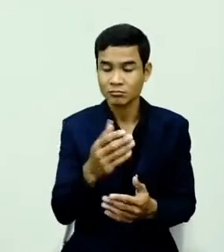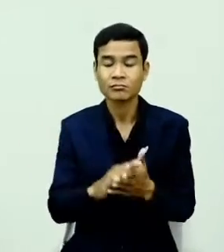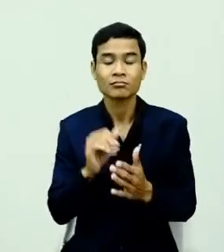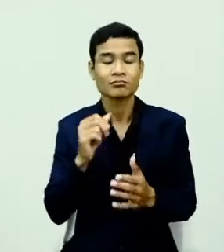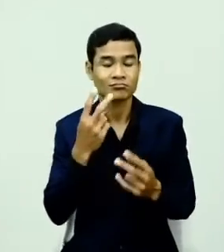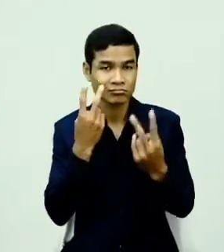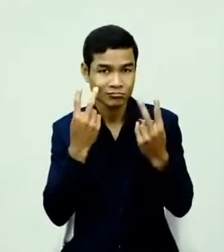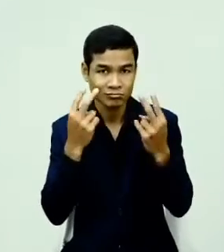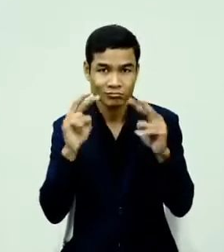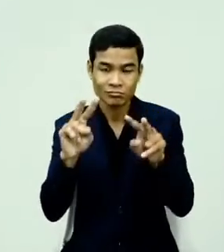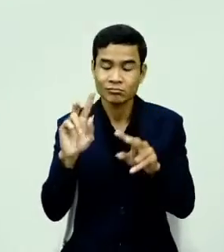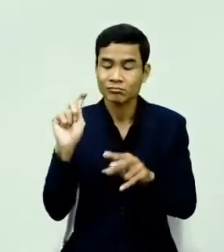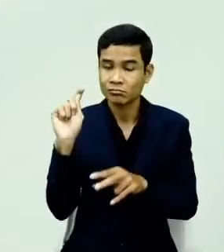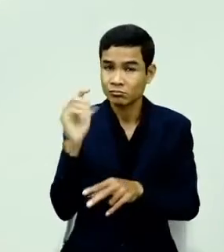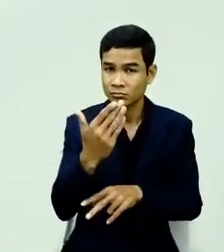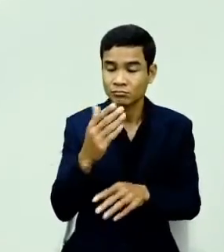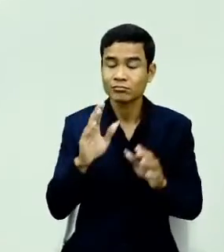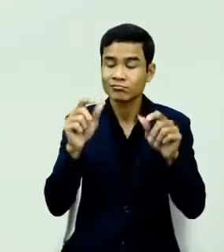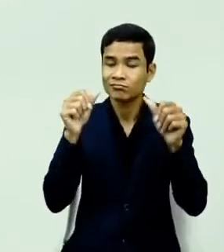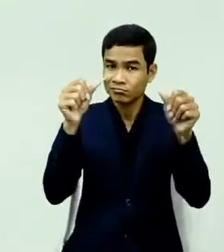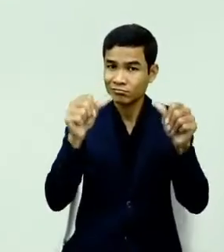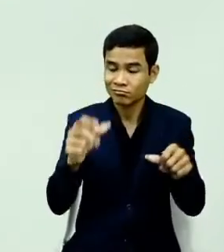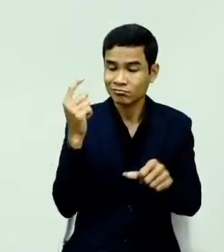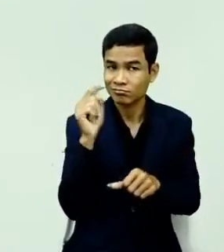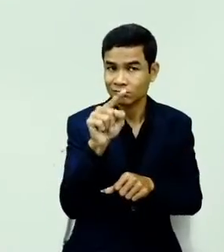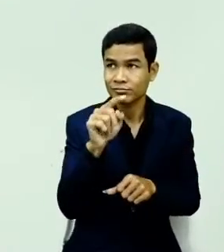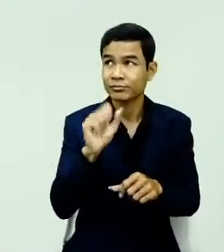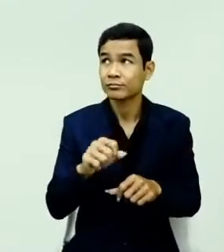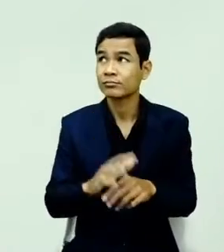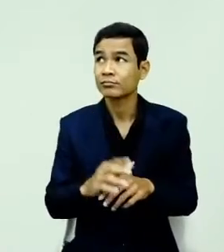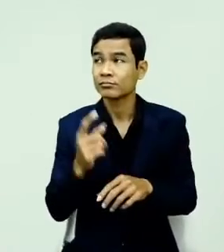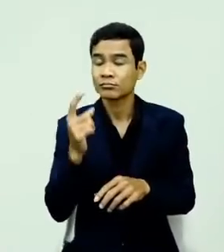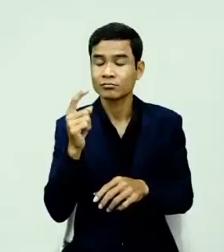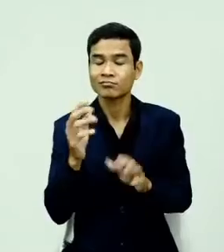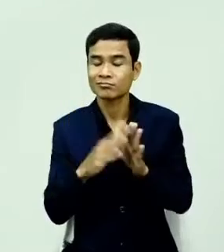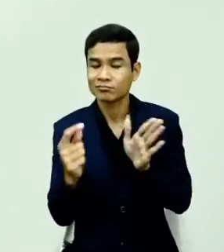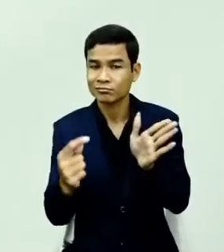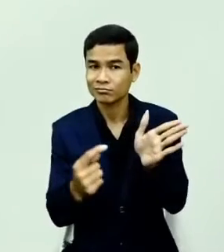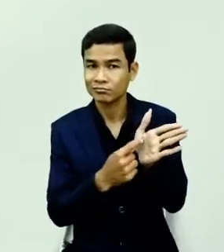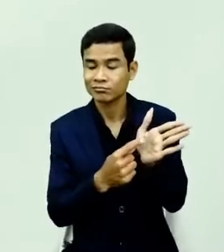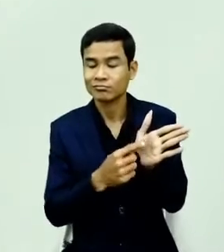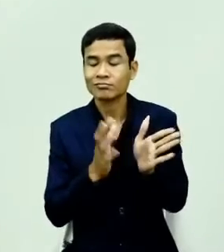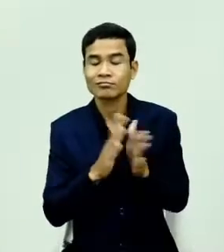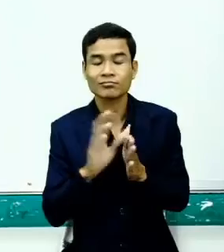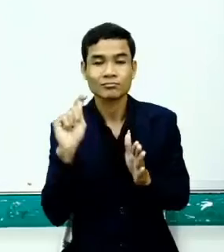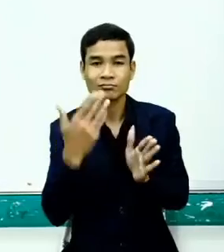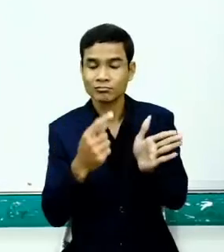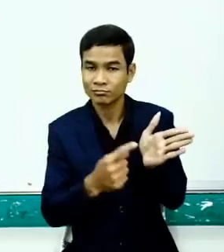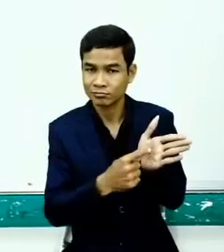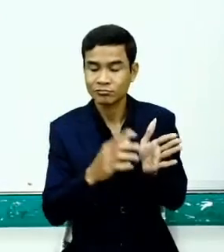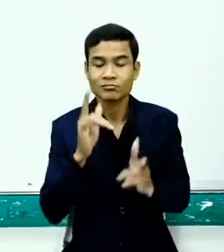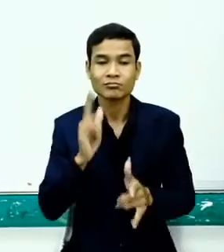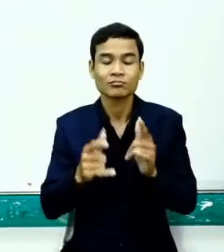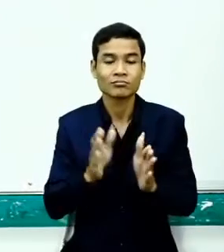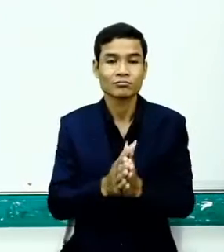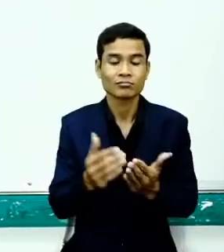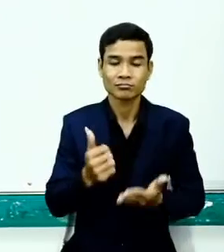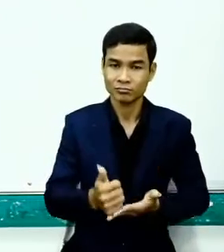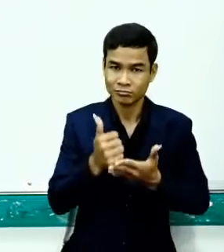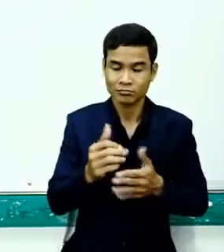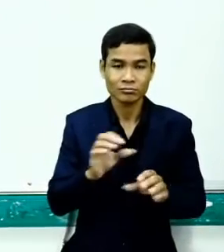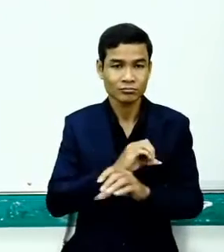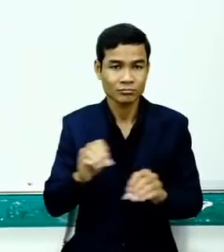ង្កេតមើលរូបភាពចានៅកន្លែងនេះណាកូនចាចំពោះកូនដែលមានពុំមានសិភ័យចំនួននោះទេត្រូវចូលរួមសង្កេតមើលរូបភា